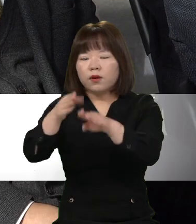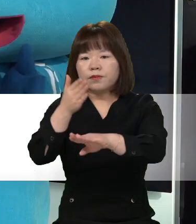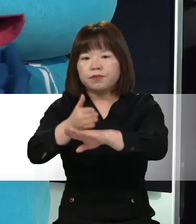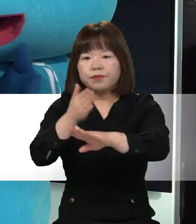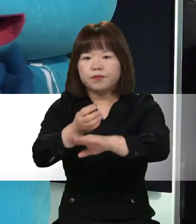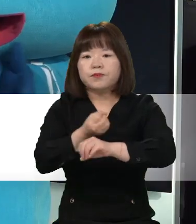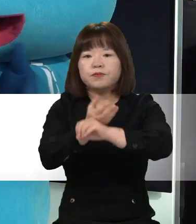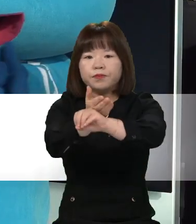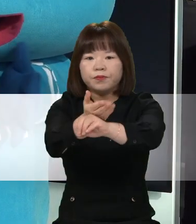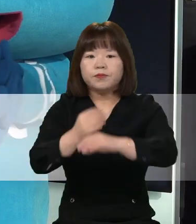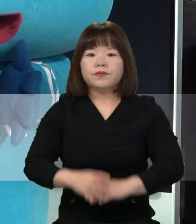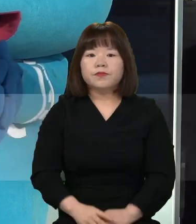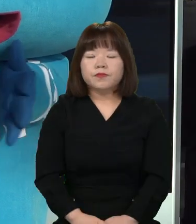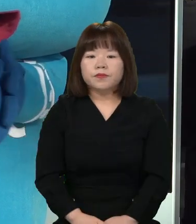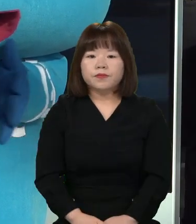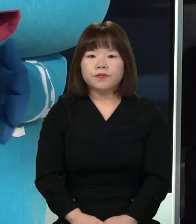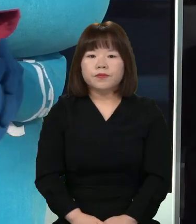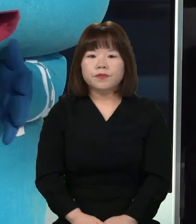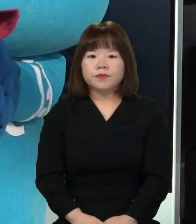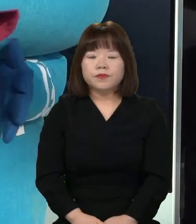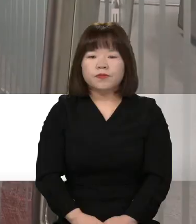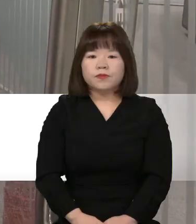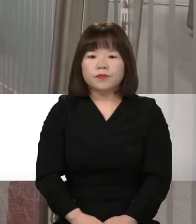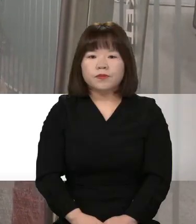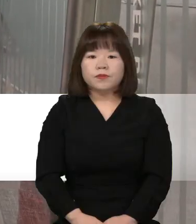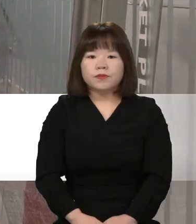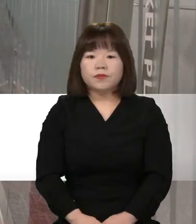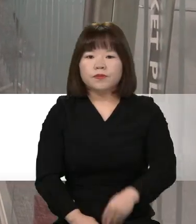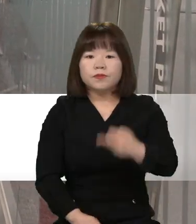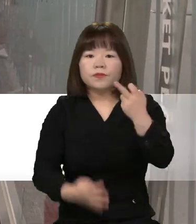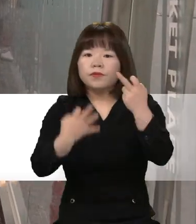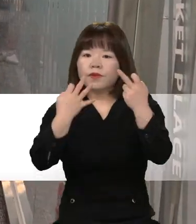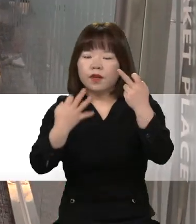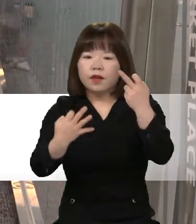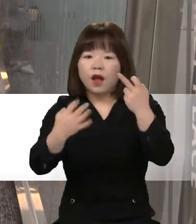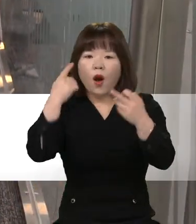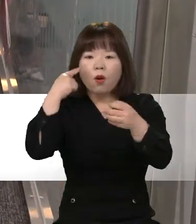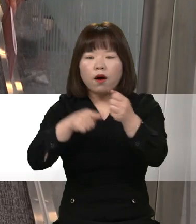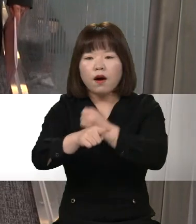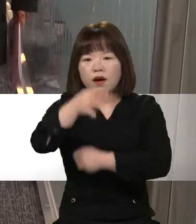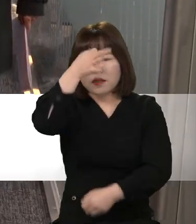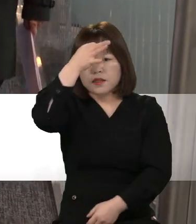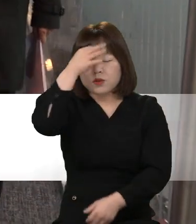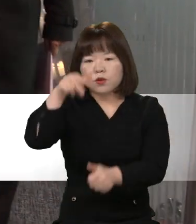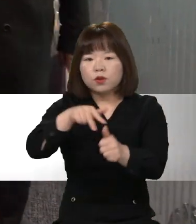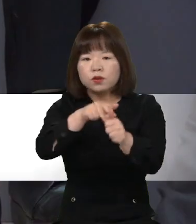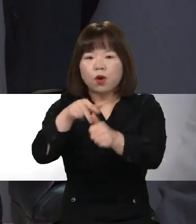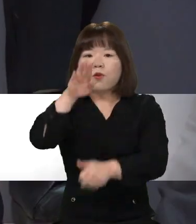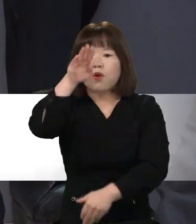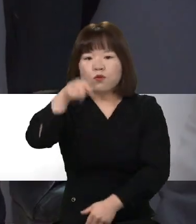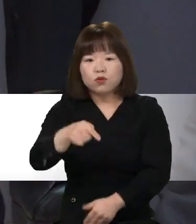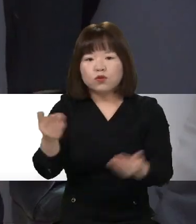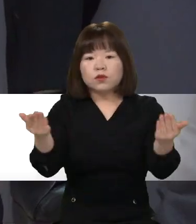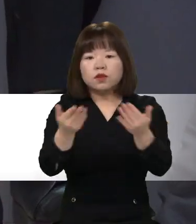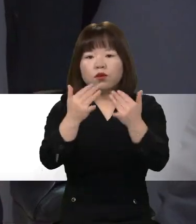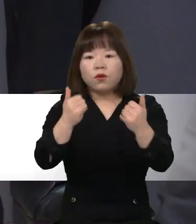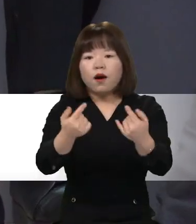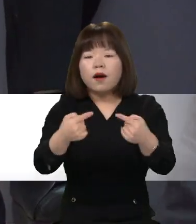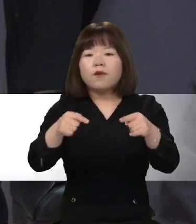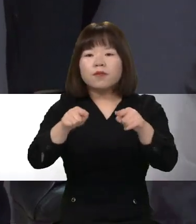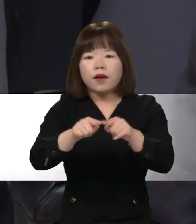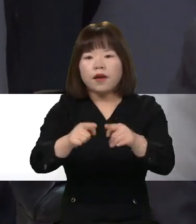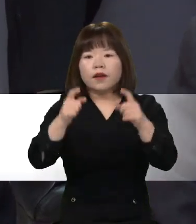유관기관에 감사의 마음을 전했습니다 14일 과학기술 정보통신부 박윤규